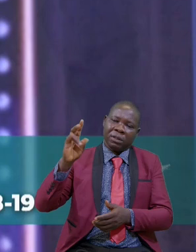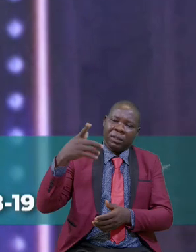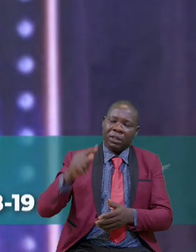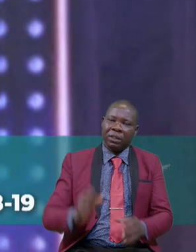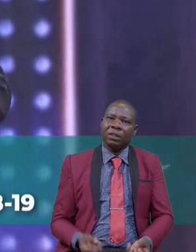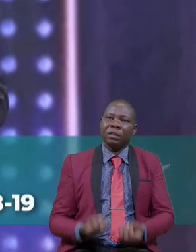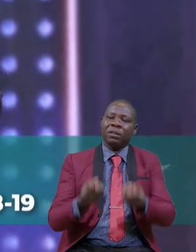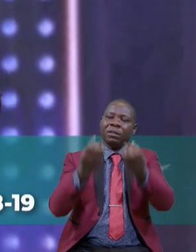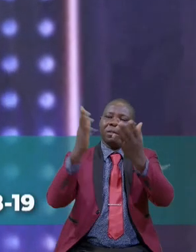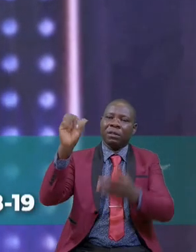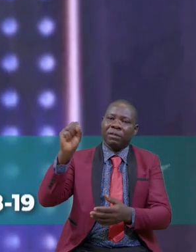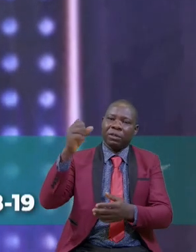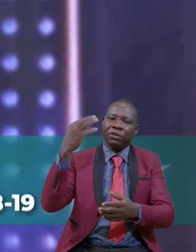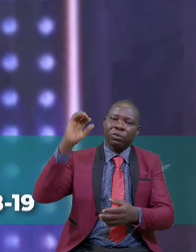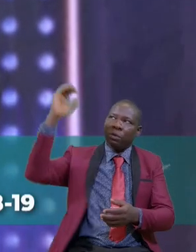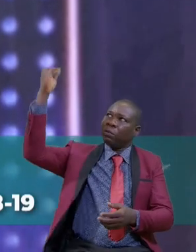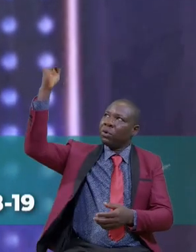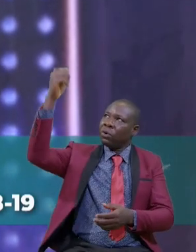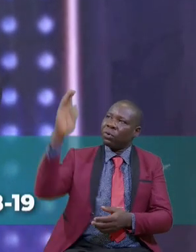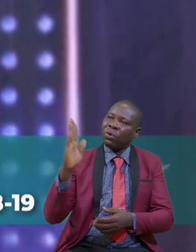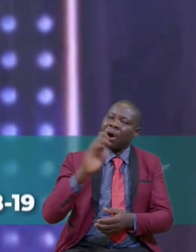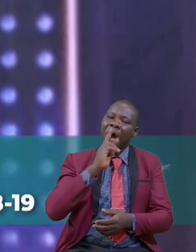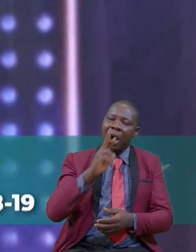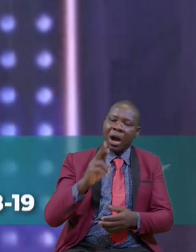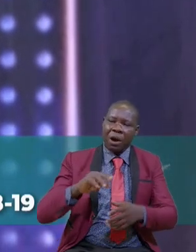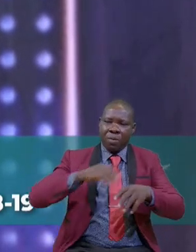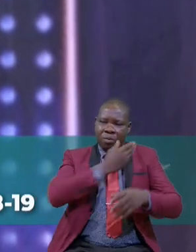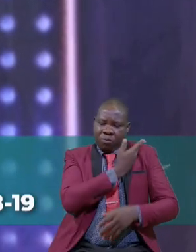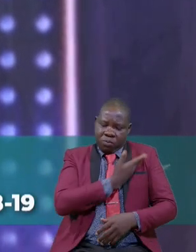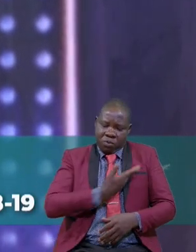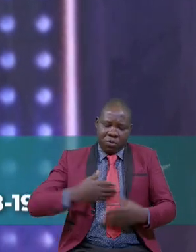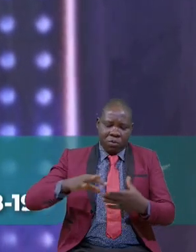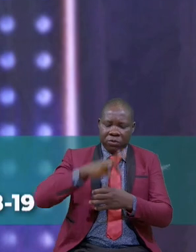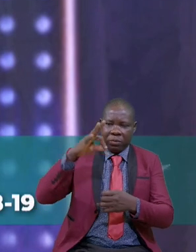Les sacrifices qui sont agréables à Dieu, c'est un esprit brisé.